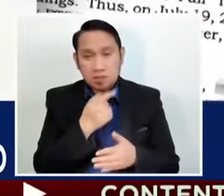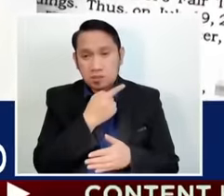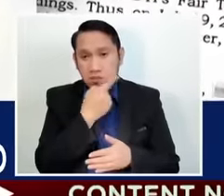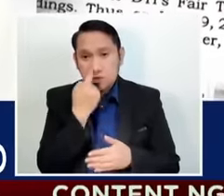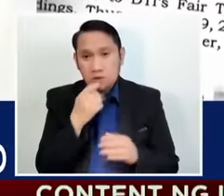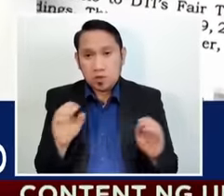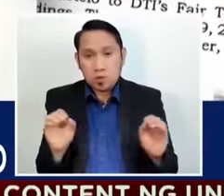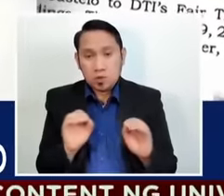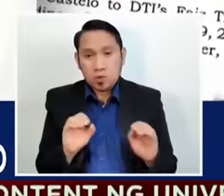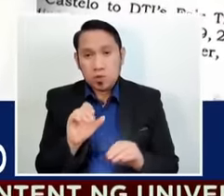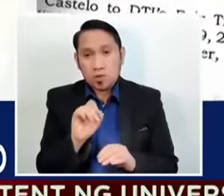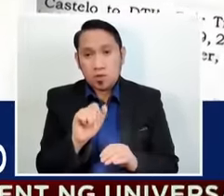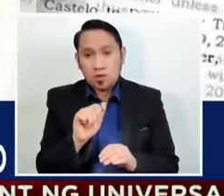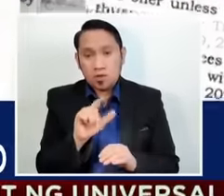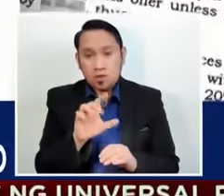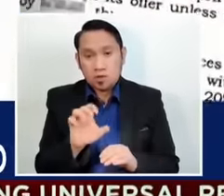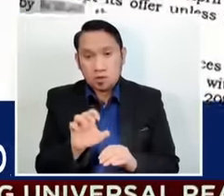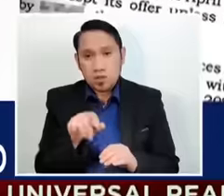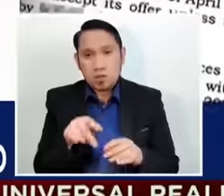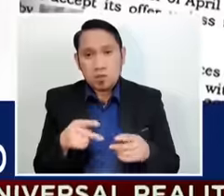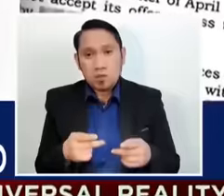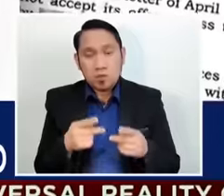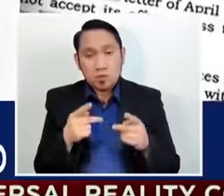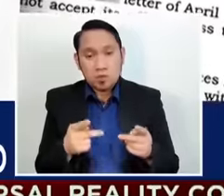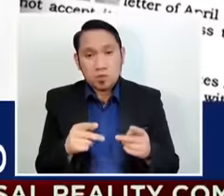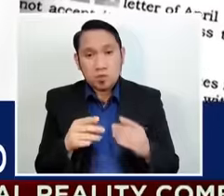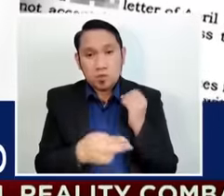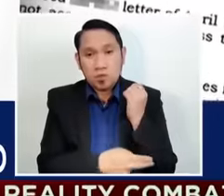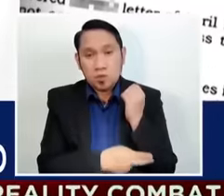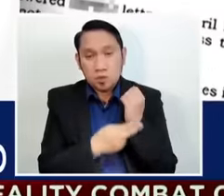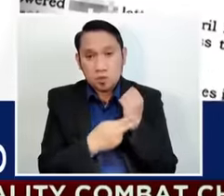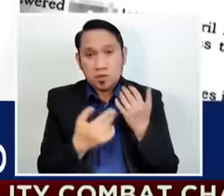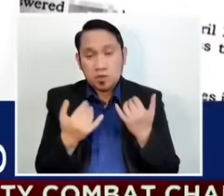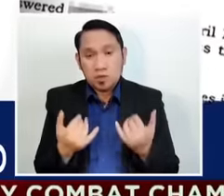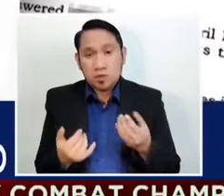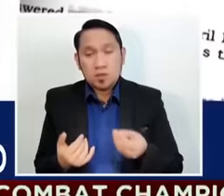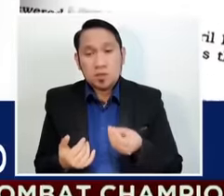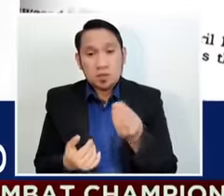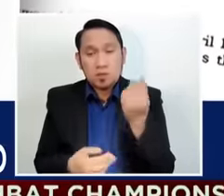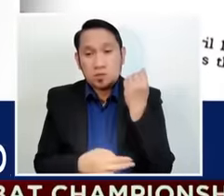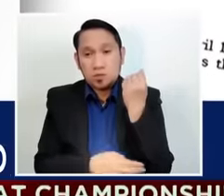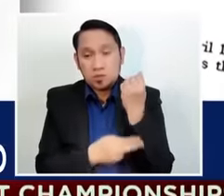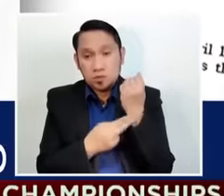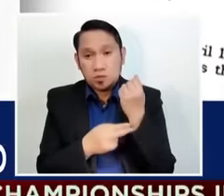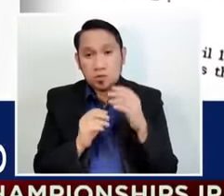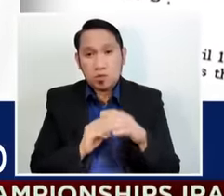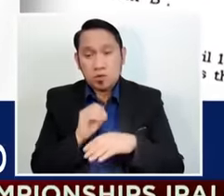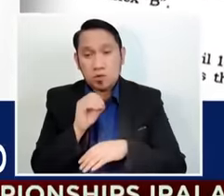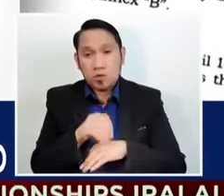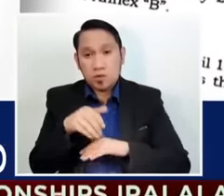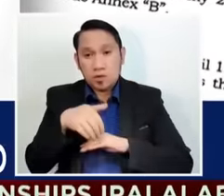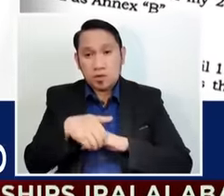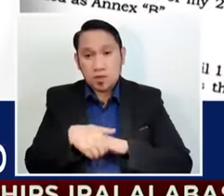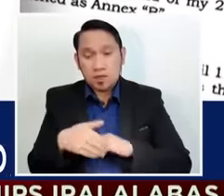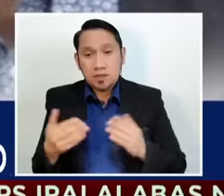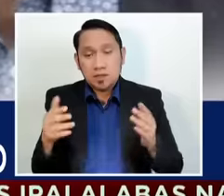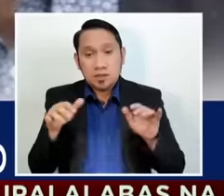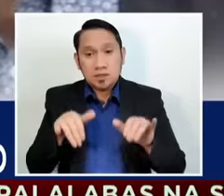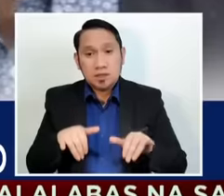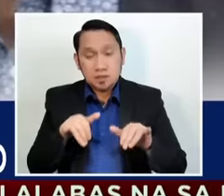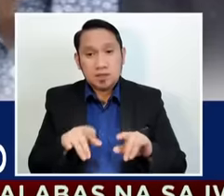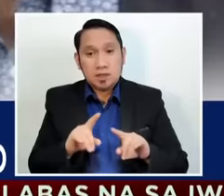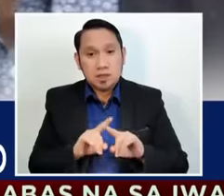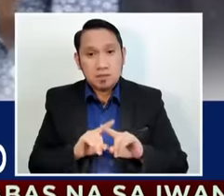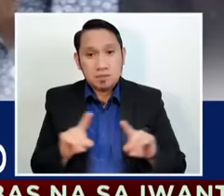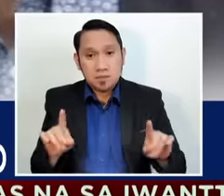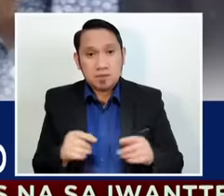sales promotion permit ang hotel. Ang ending, inalok ng hotel ng overnight stay ang matanda. Pero